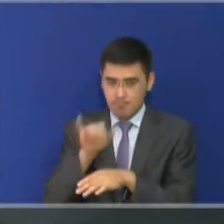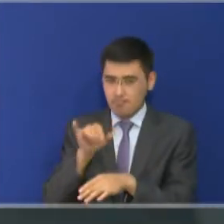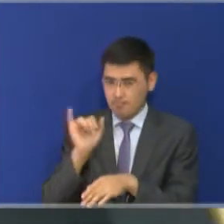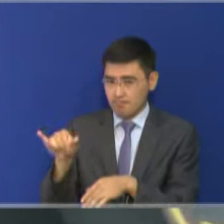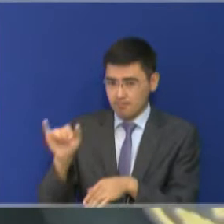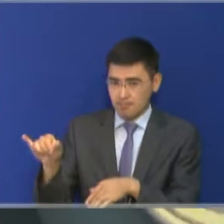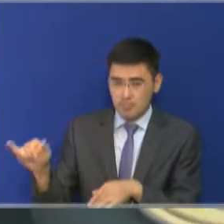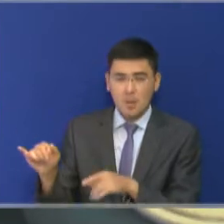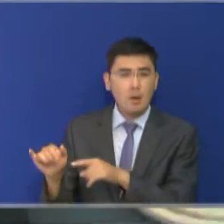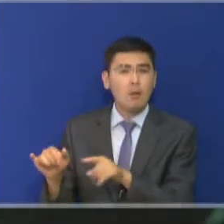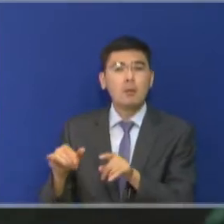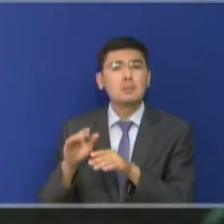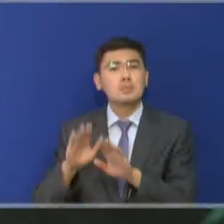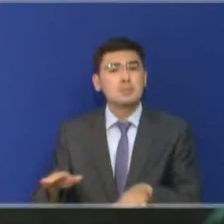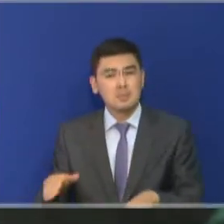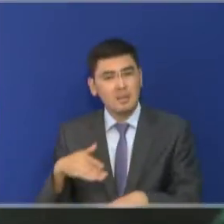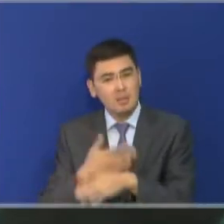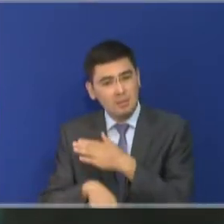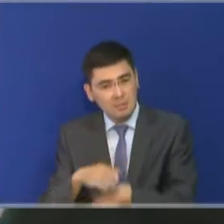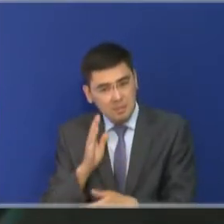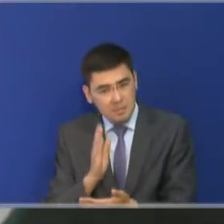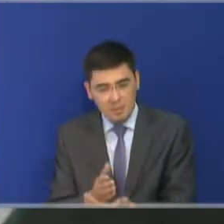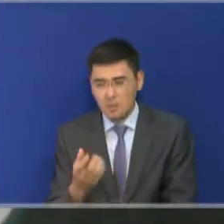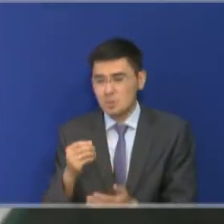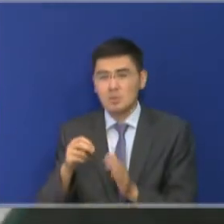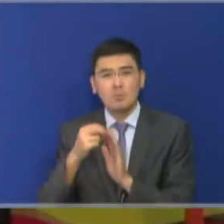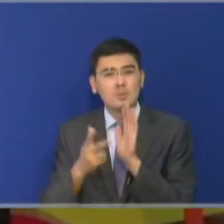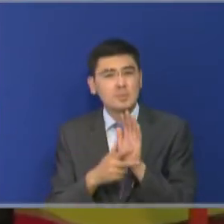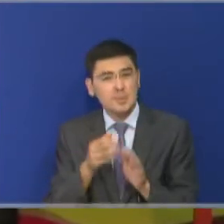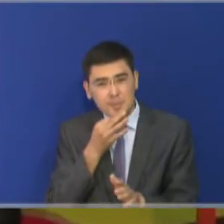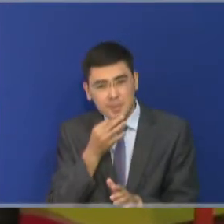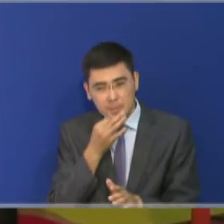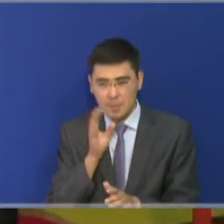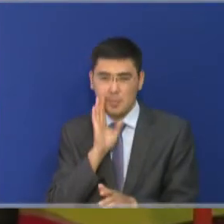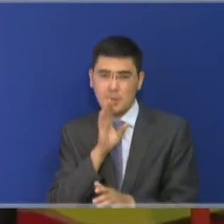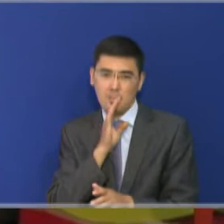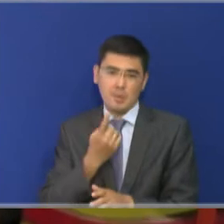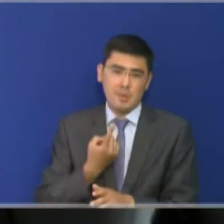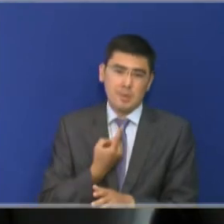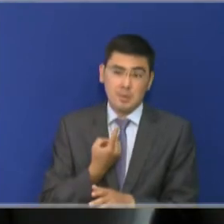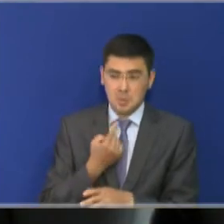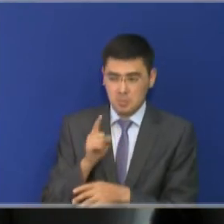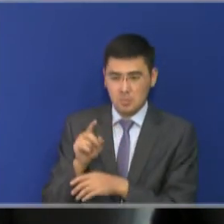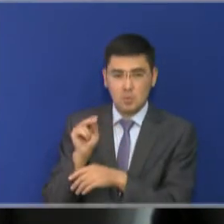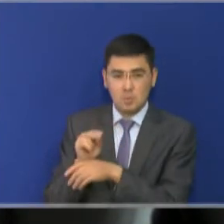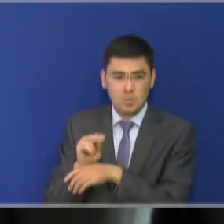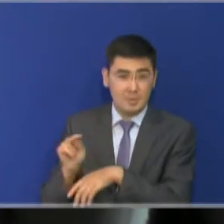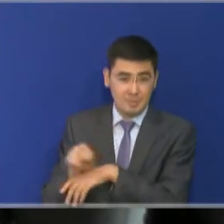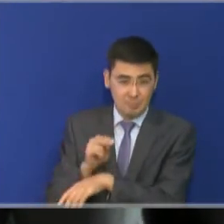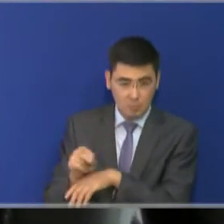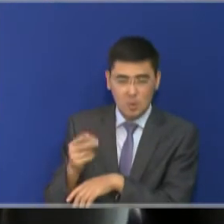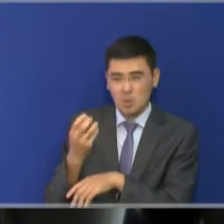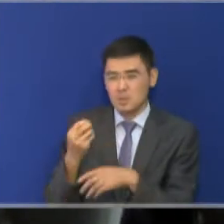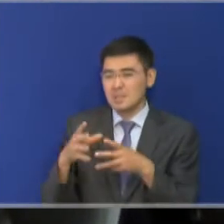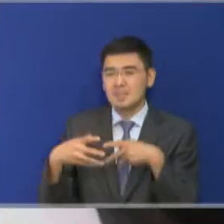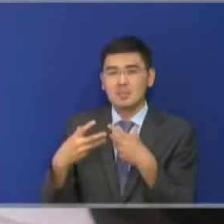Олардың арасында мүмкіндіктері шектеулі балалар мен кәмелеттік жасқа толмаған балаларды тәрбиелеп отырған жалғызбасты аналар мен көп балалы